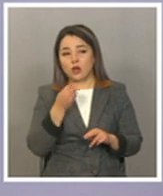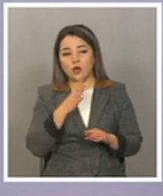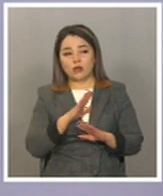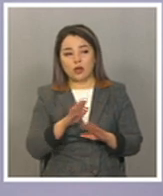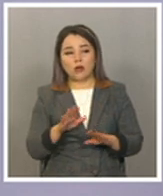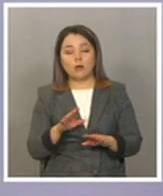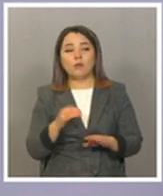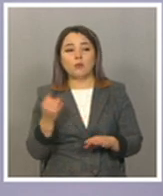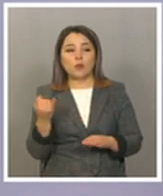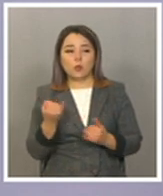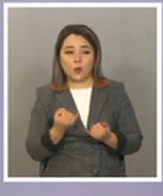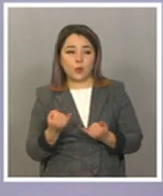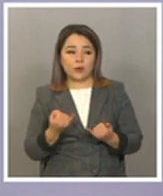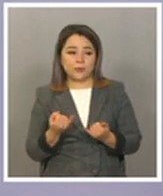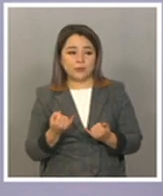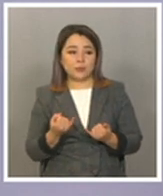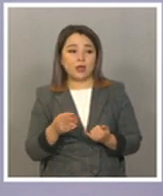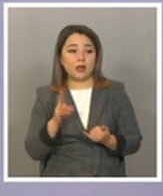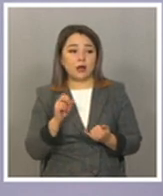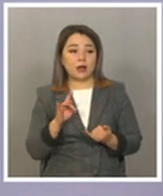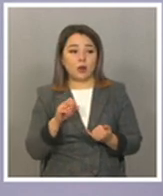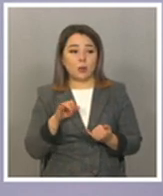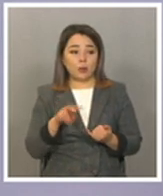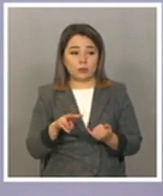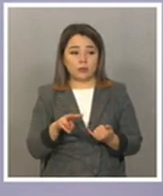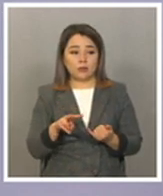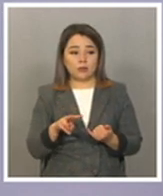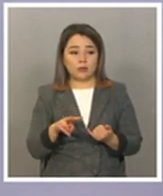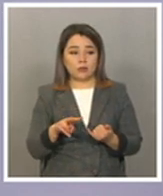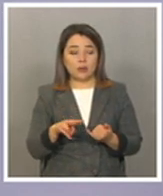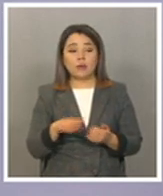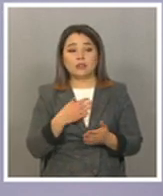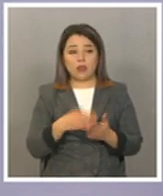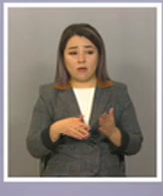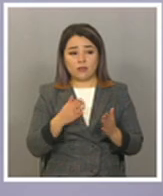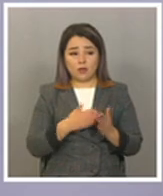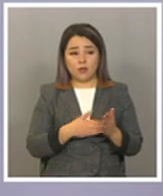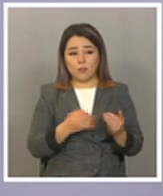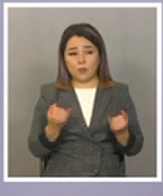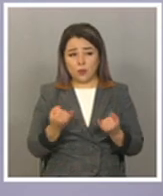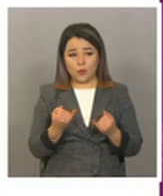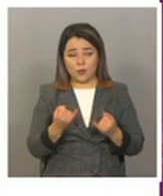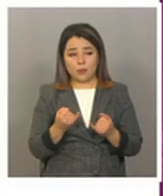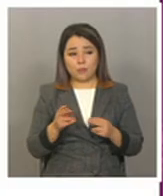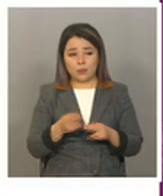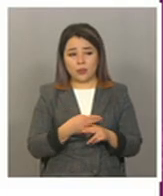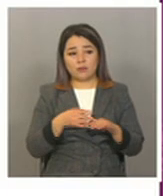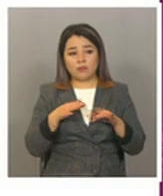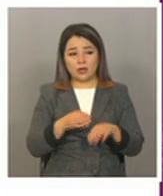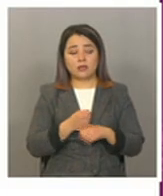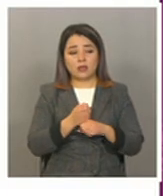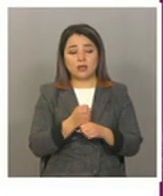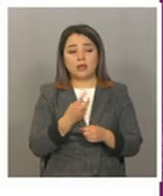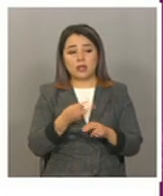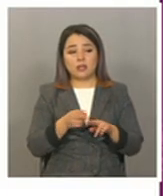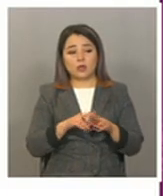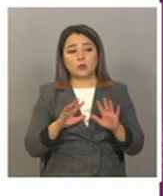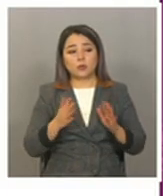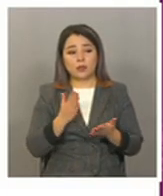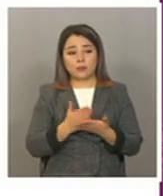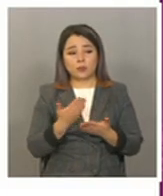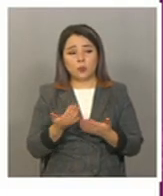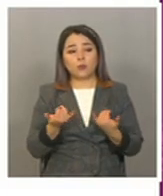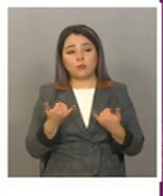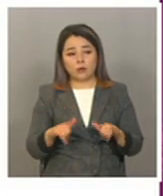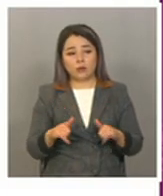плохо. Караул? Совсем плохо? Безвыходная ситуация? Увы. К